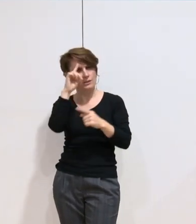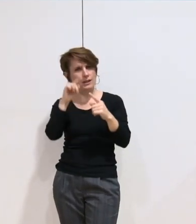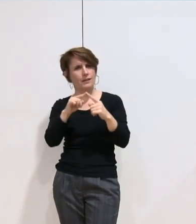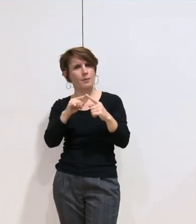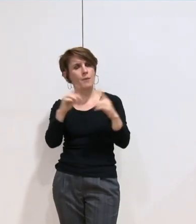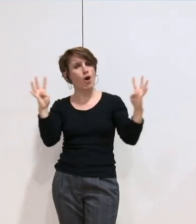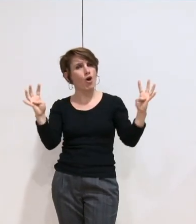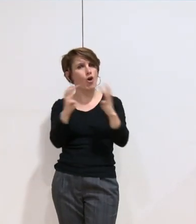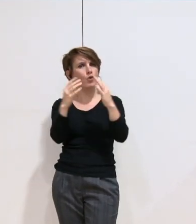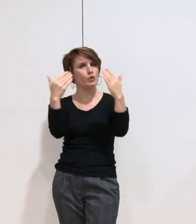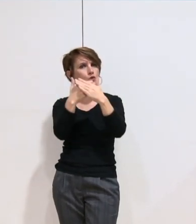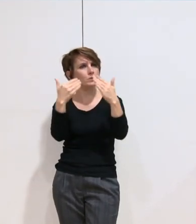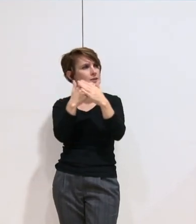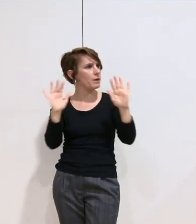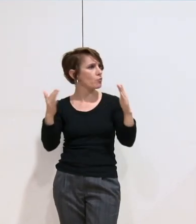Un mot.